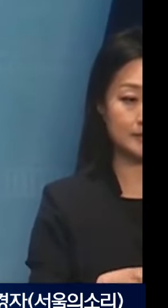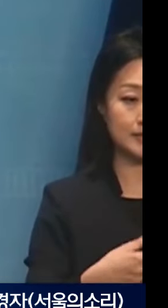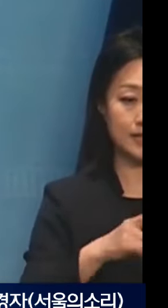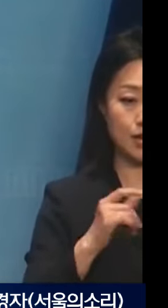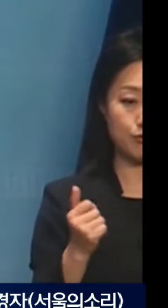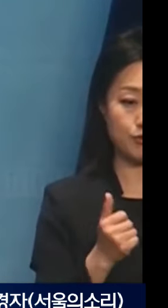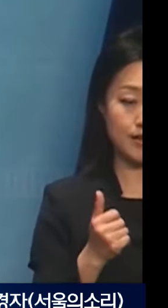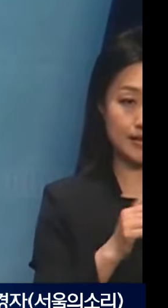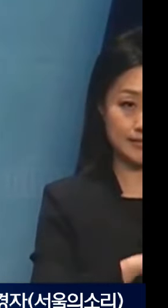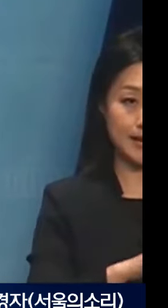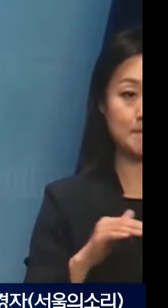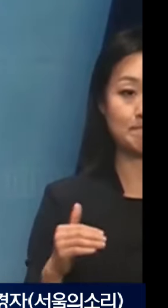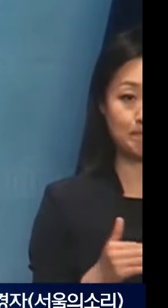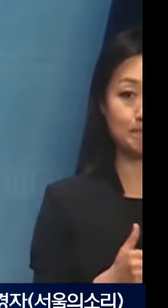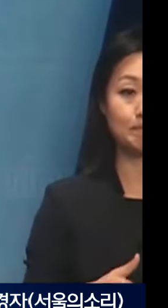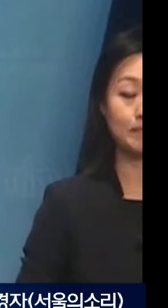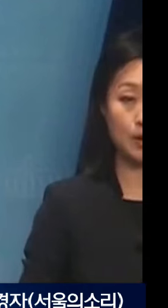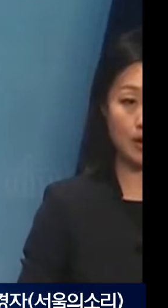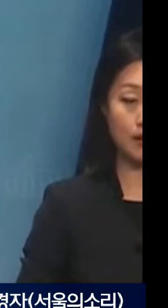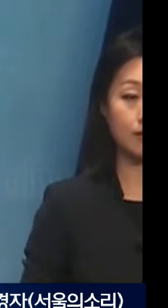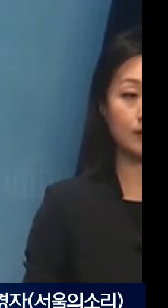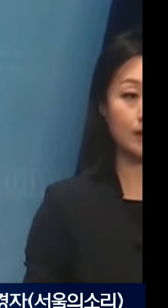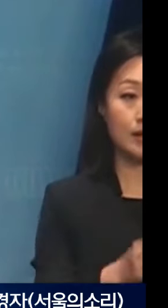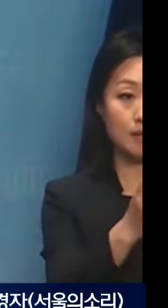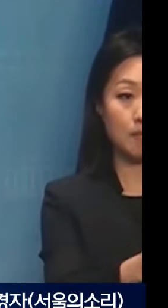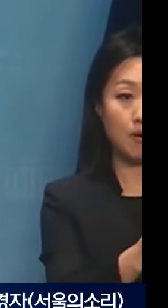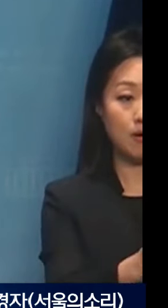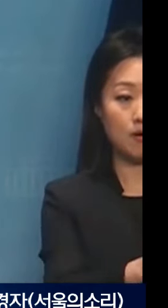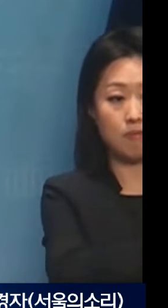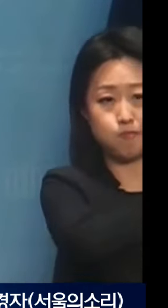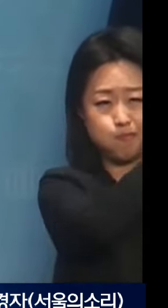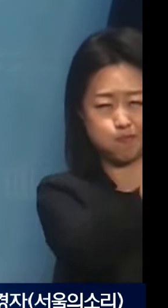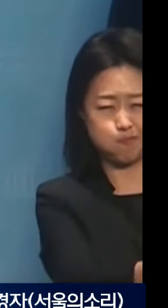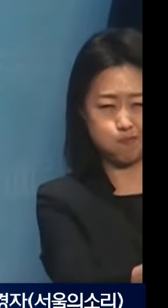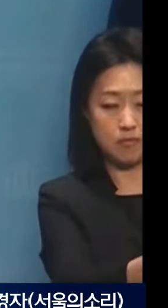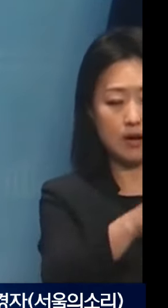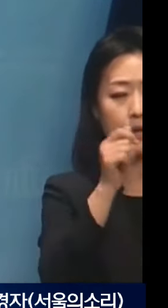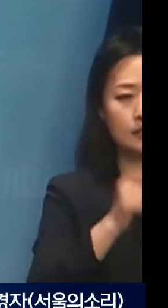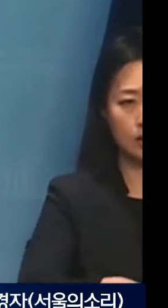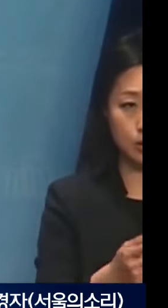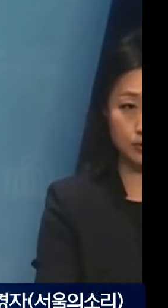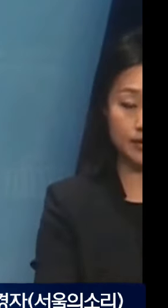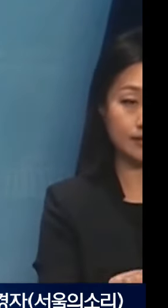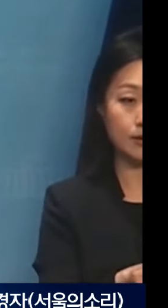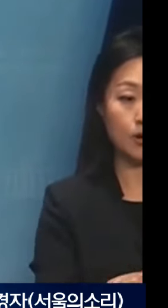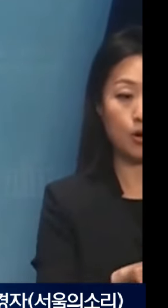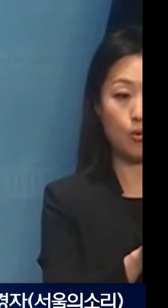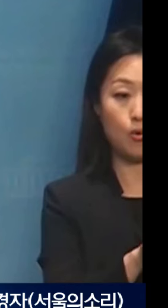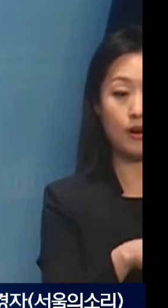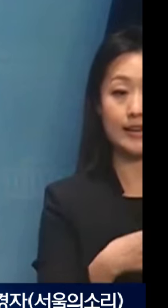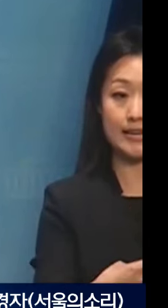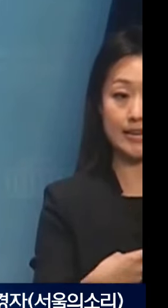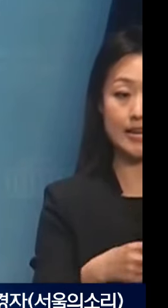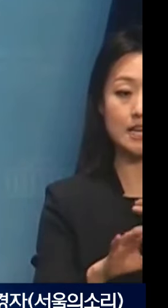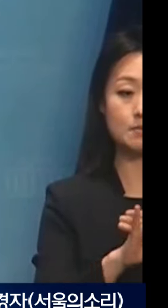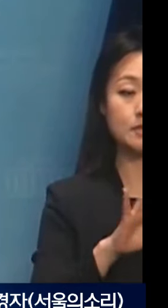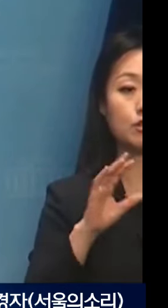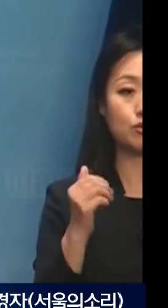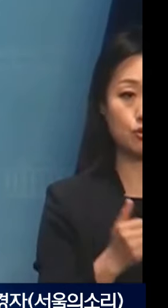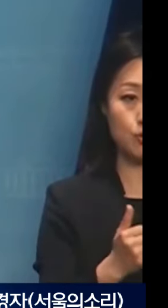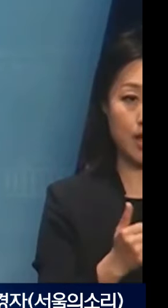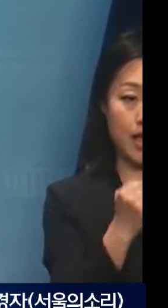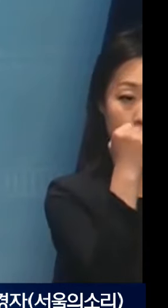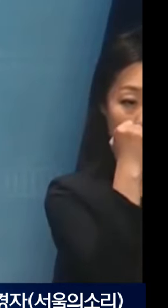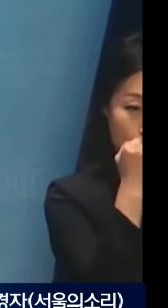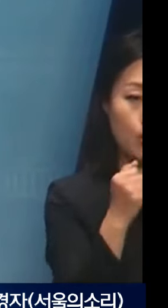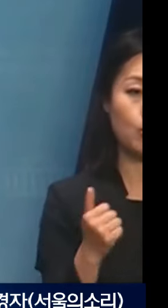많지 않습니다. 그동안 산적해 있는 수많은 일들을 제대로 처리하기 위해서 5월 2일 임시회가 본회의가